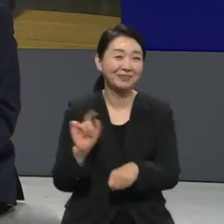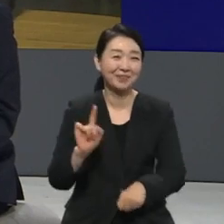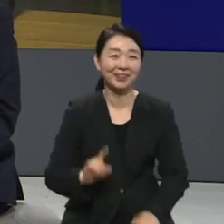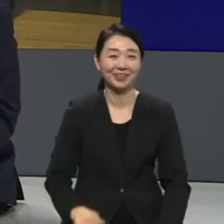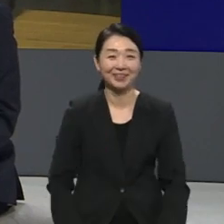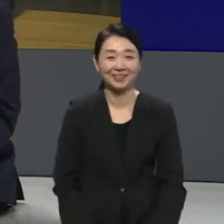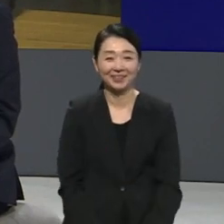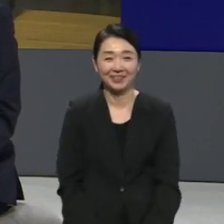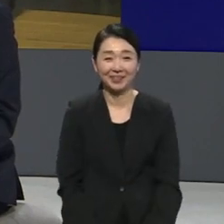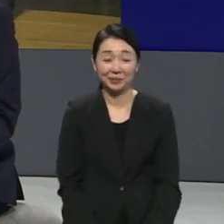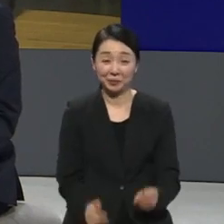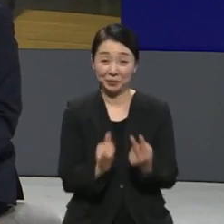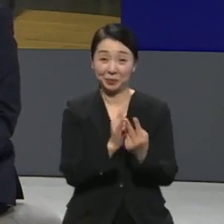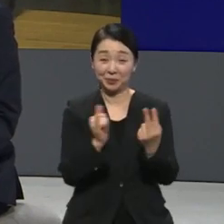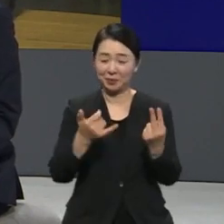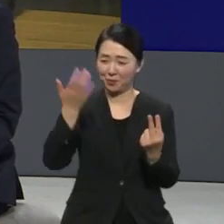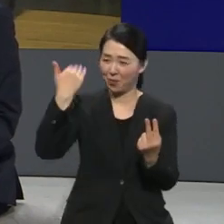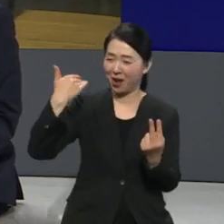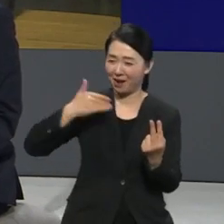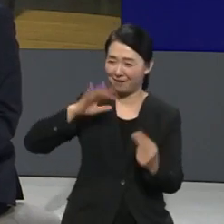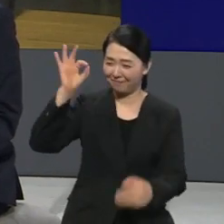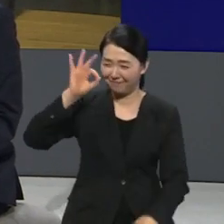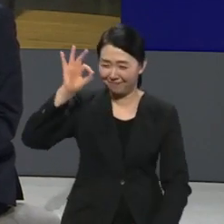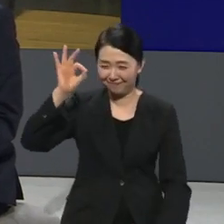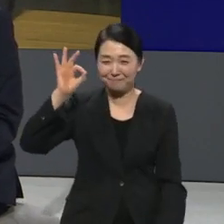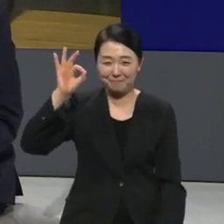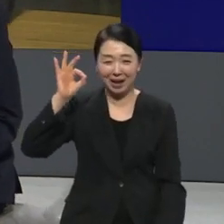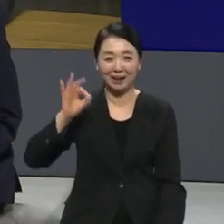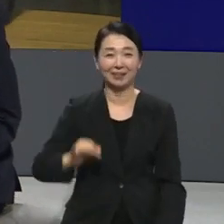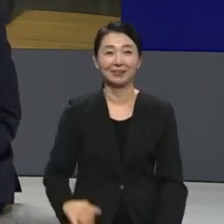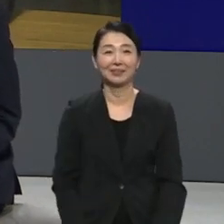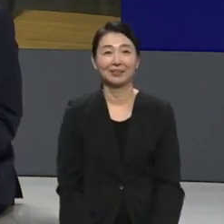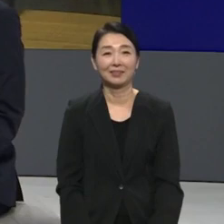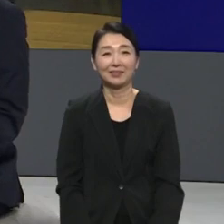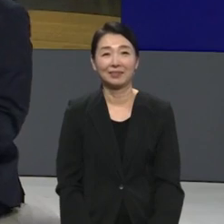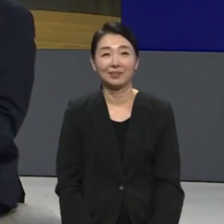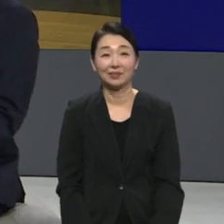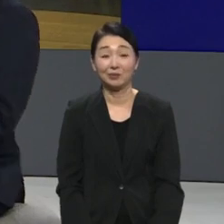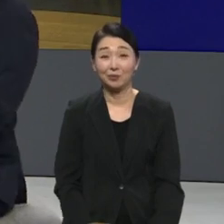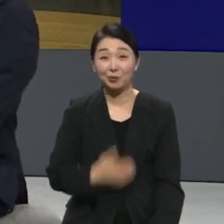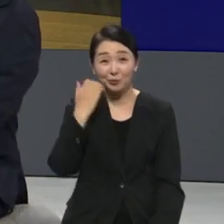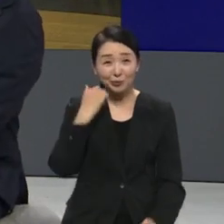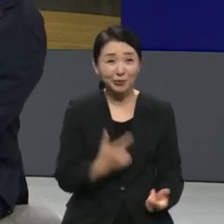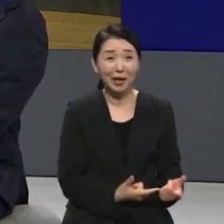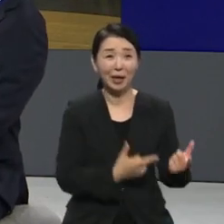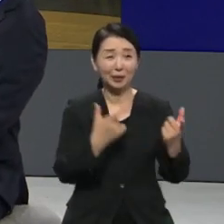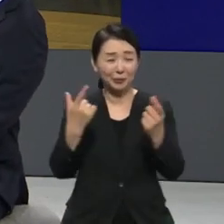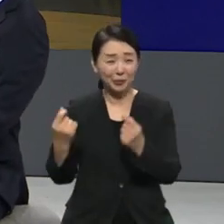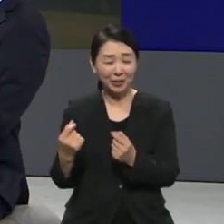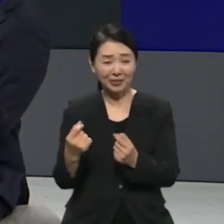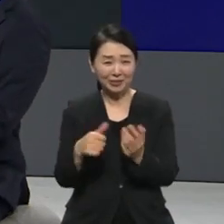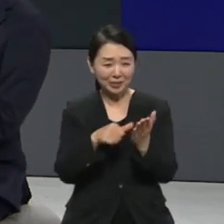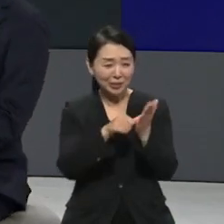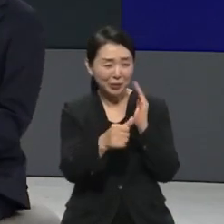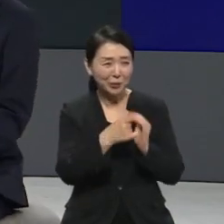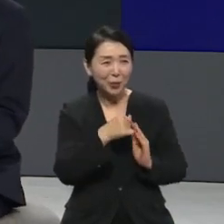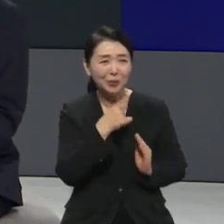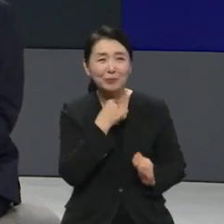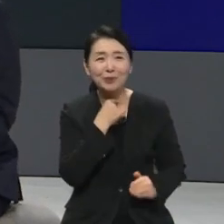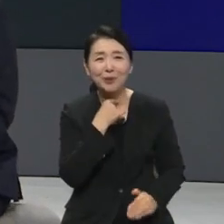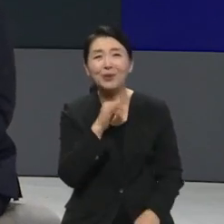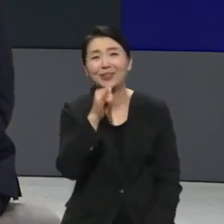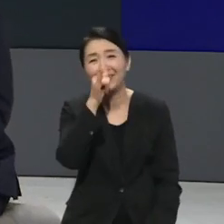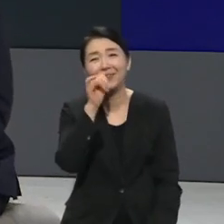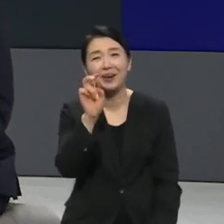이런 앵커들의 과거를 네. 열심히 찾았는데 이렇게 누구나 저마다 이렇게 지우고 싶은 흑역사 하나쯤은 다 있잖아요.